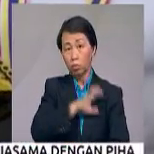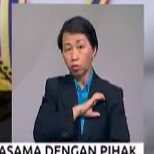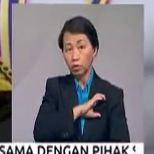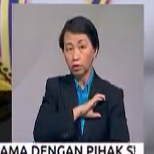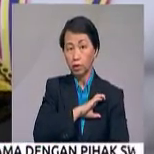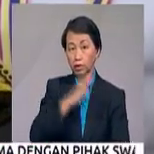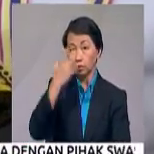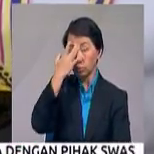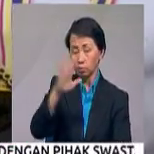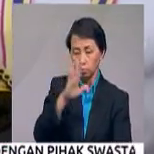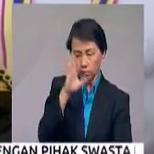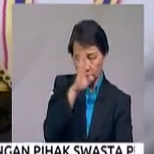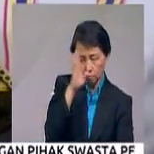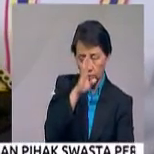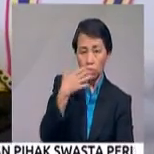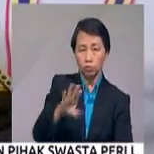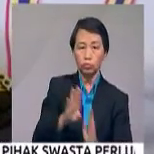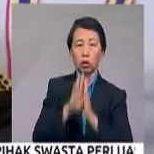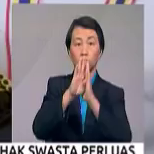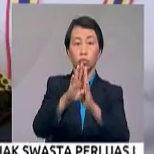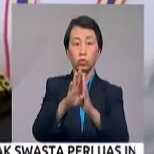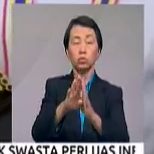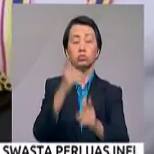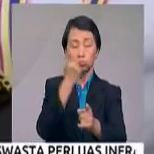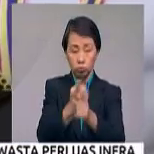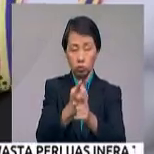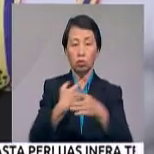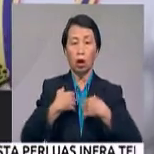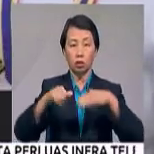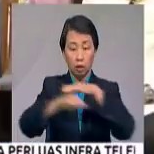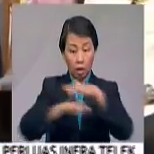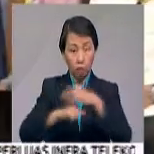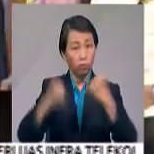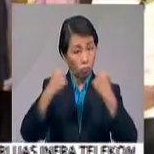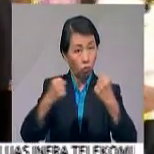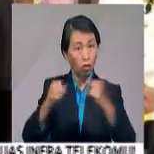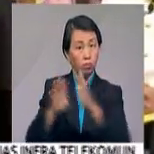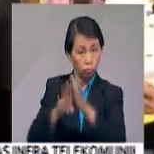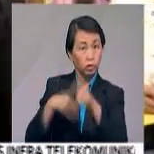mereka telah membuktikan memang ada asas yang kukuh.